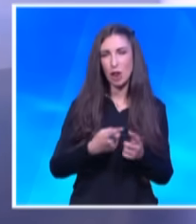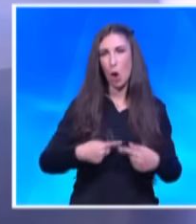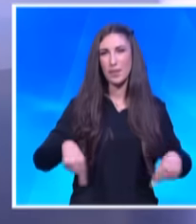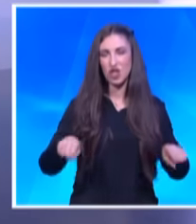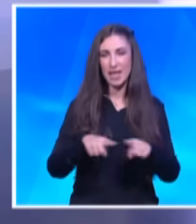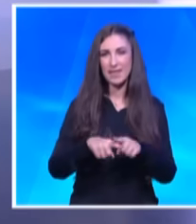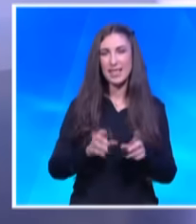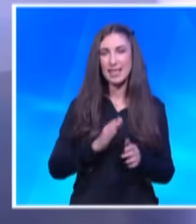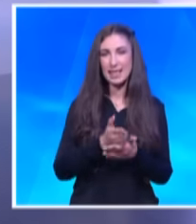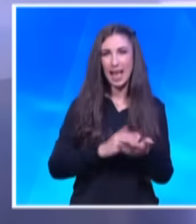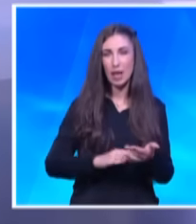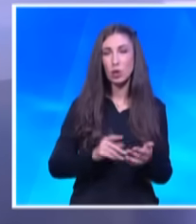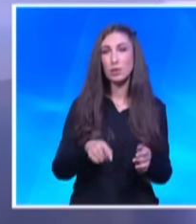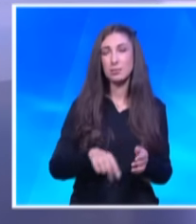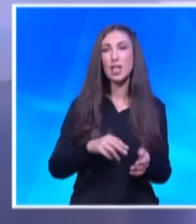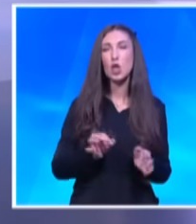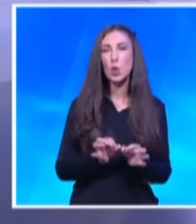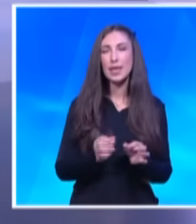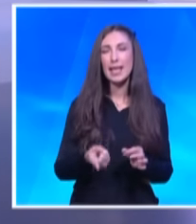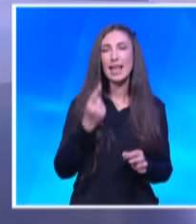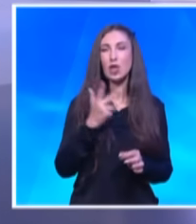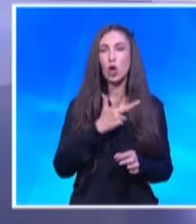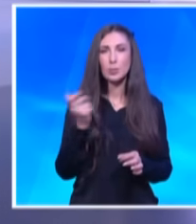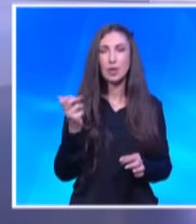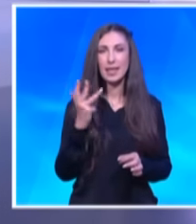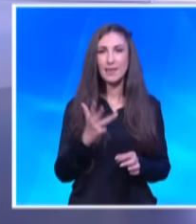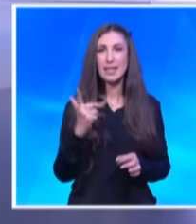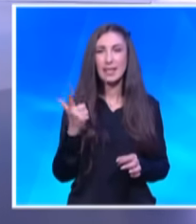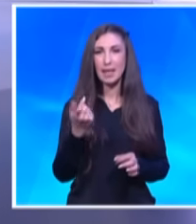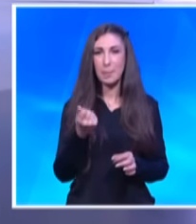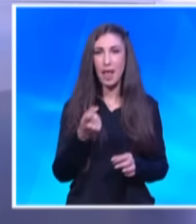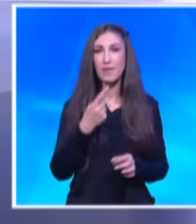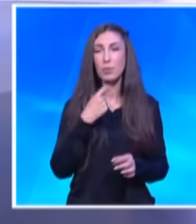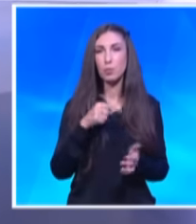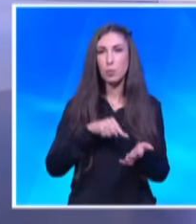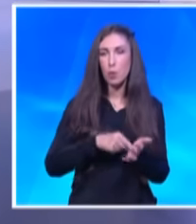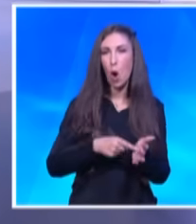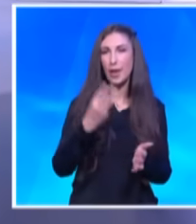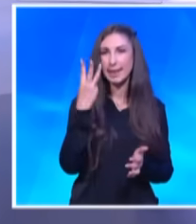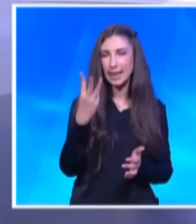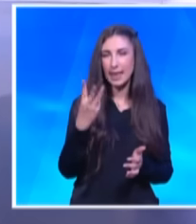през месец юни средната заплата е била 1887 лева, умножена по 3,